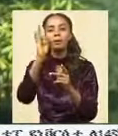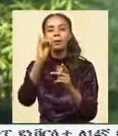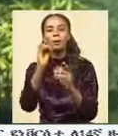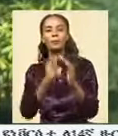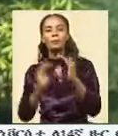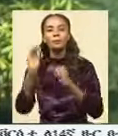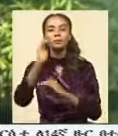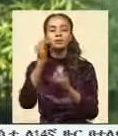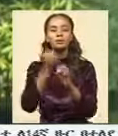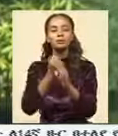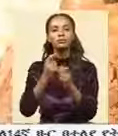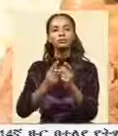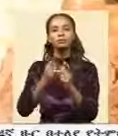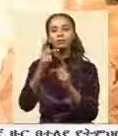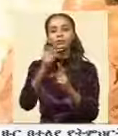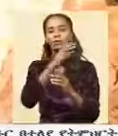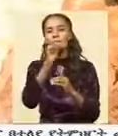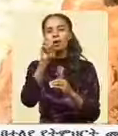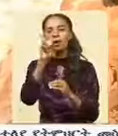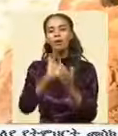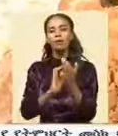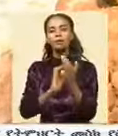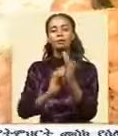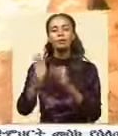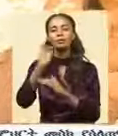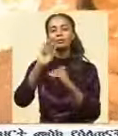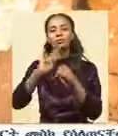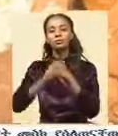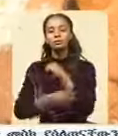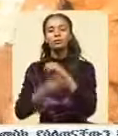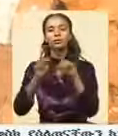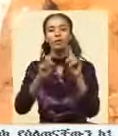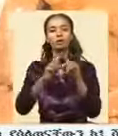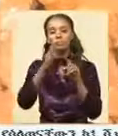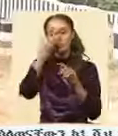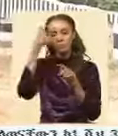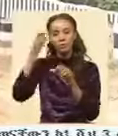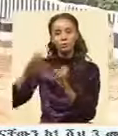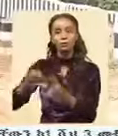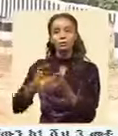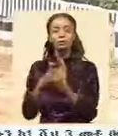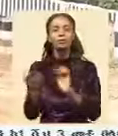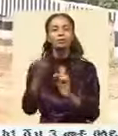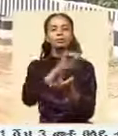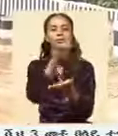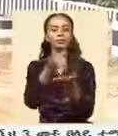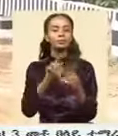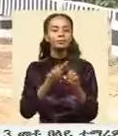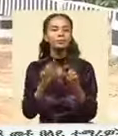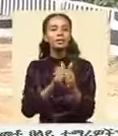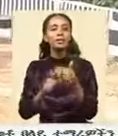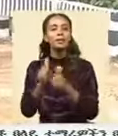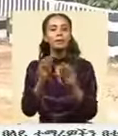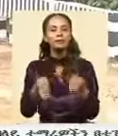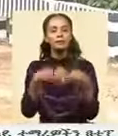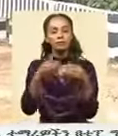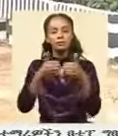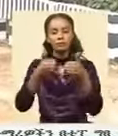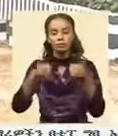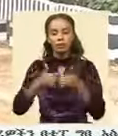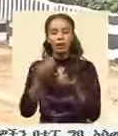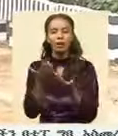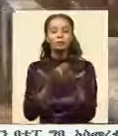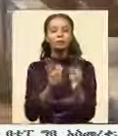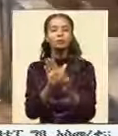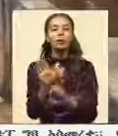የመንገድ ስራ ፕሮጀክቶች እና ከ20 በላይ ድልድዮች በተለያዩ ምክንያቶች የተጓተቱ በመሆናቸው ከነዚህ መካከል ግን ቅድሚያ የሚሰጣቸውን በመለየት